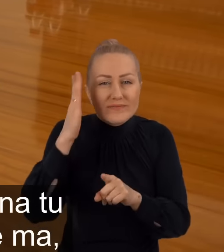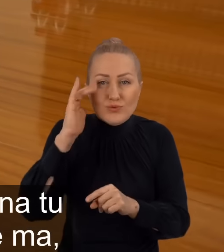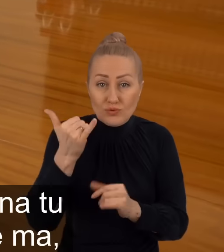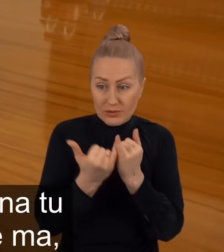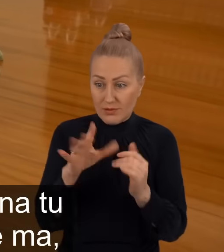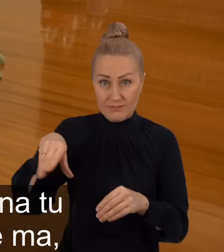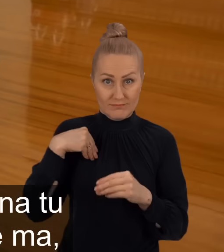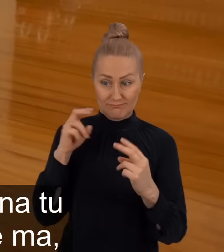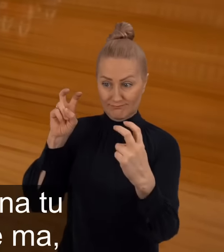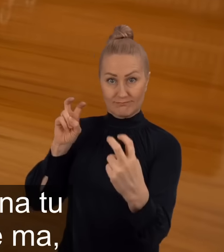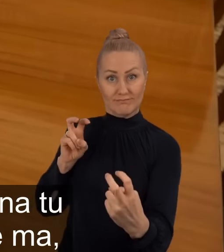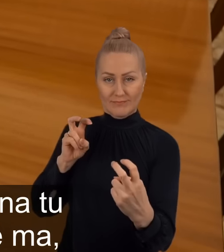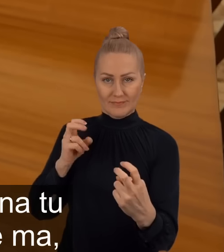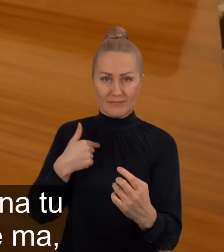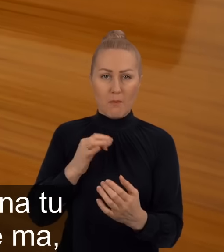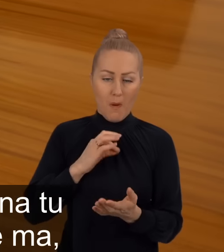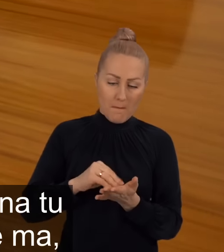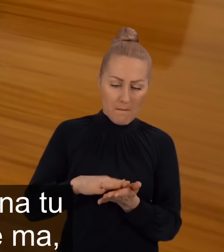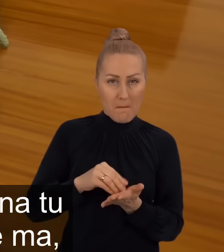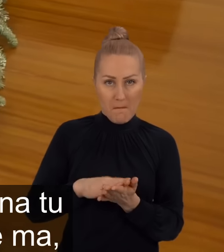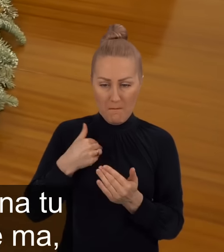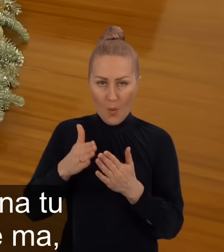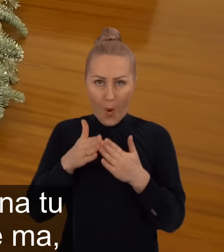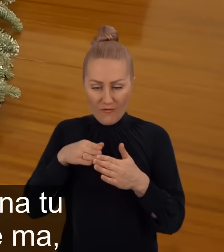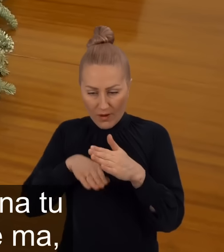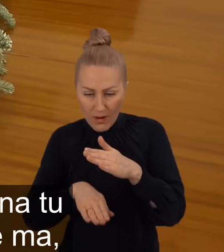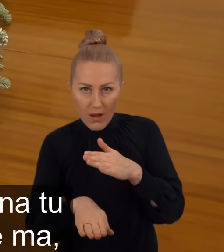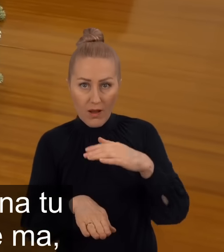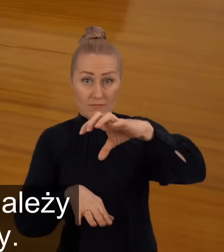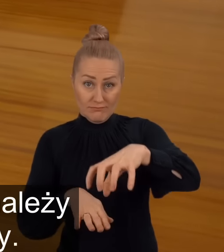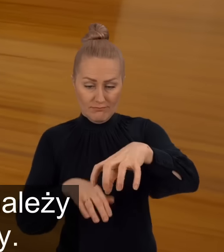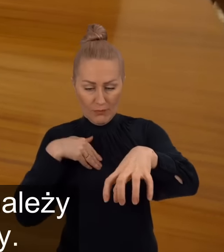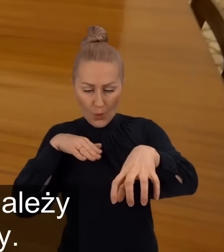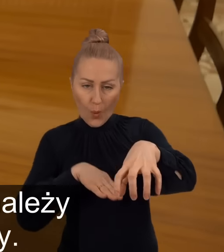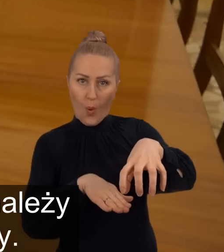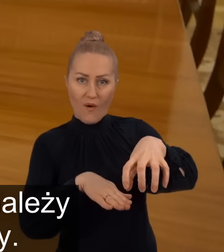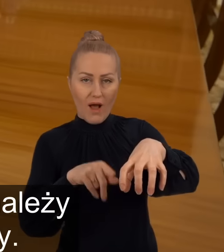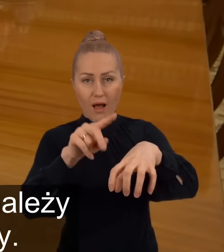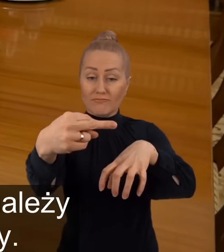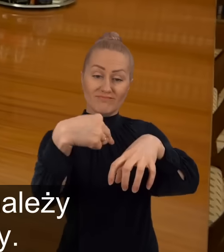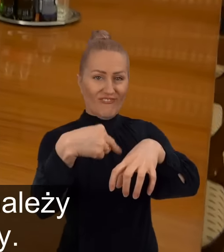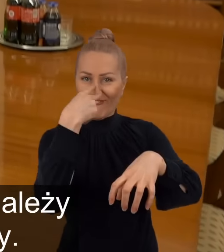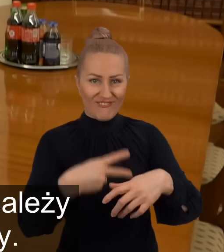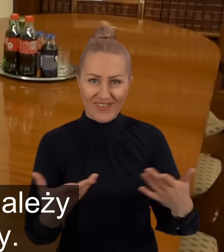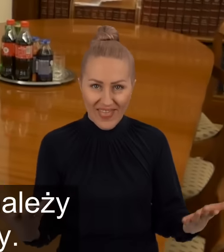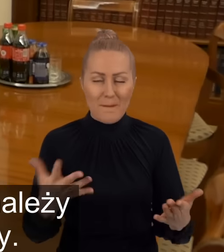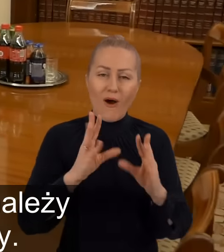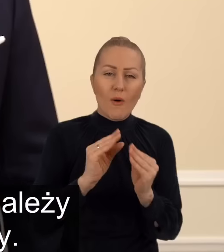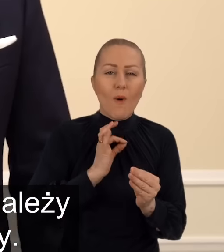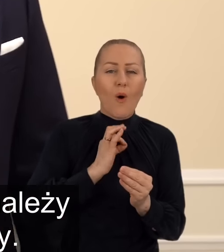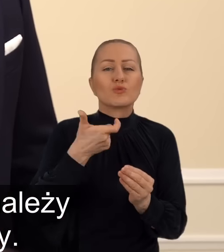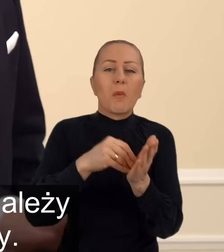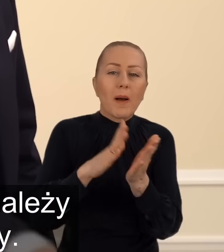na takim spotkaniu, to można tu dyskretnie ukryć notatki, które się ma, różne wskazówki, kwestie, które należy